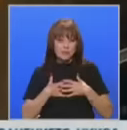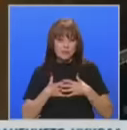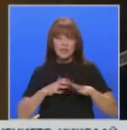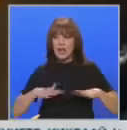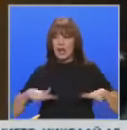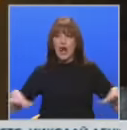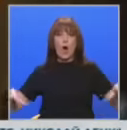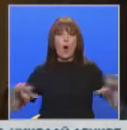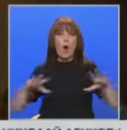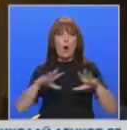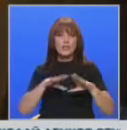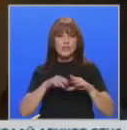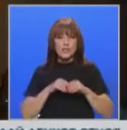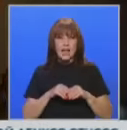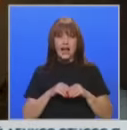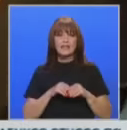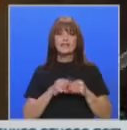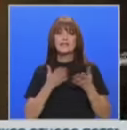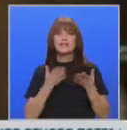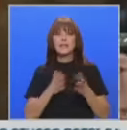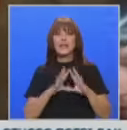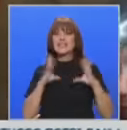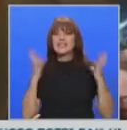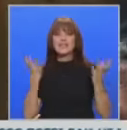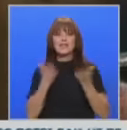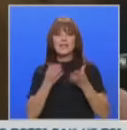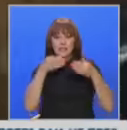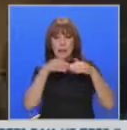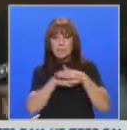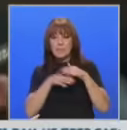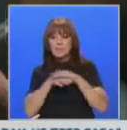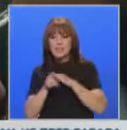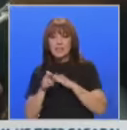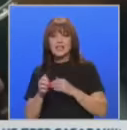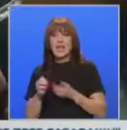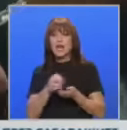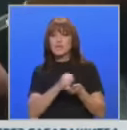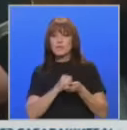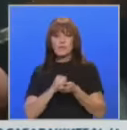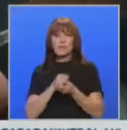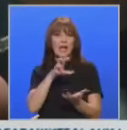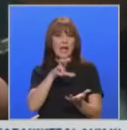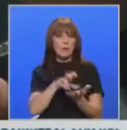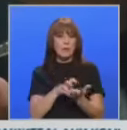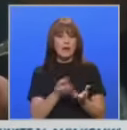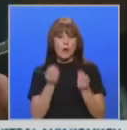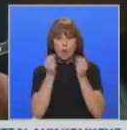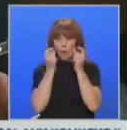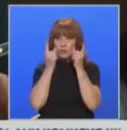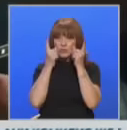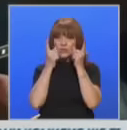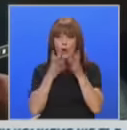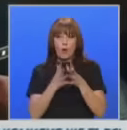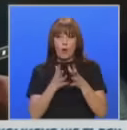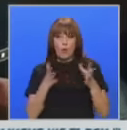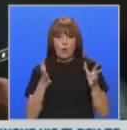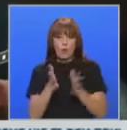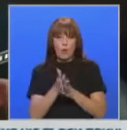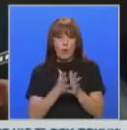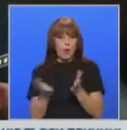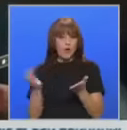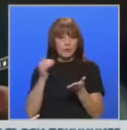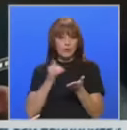пещерняци, която откликна. Светът на пещерняците е наистина много сплотена група и е удивително колко много хора се отзоваха. Все още